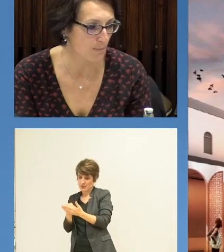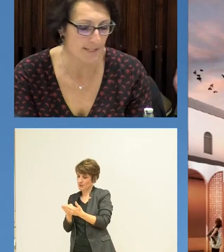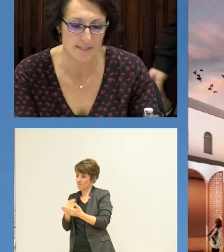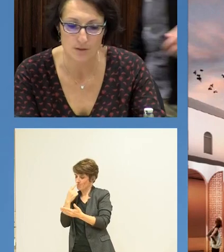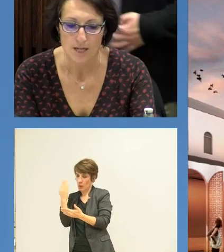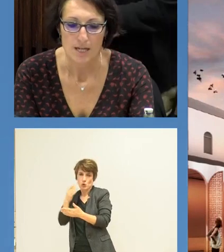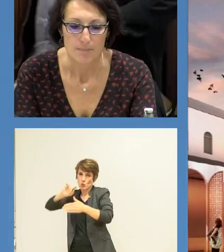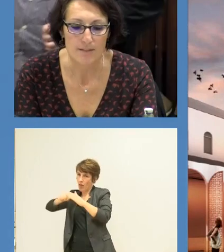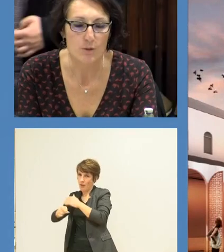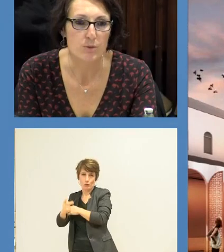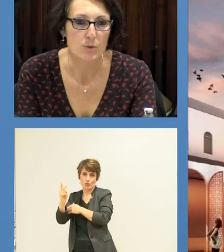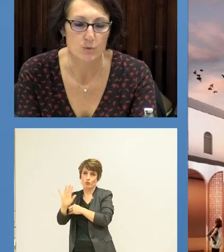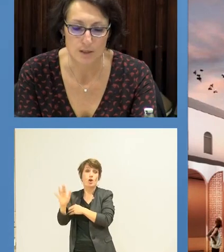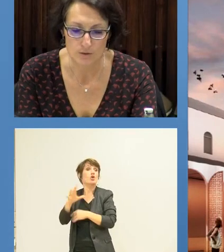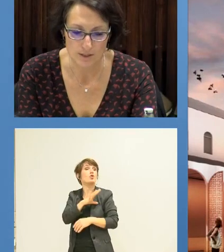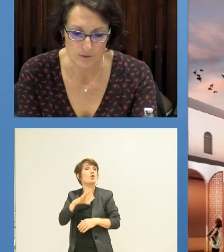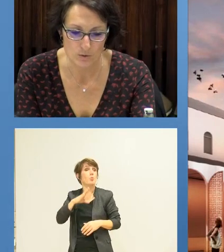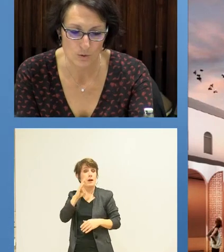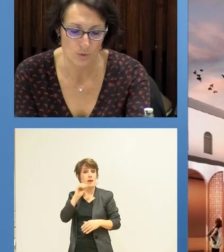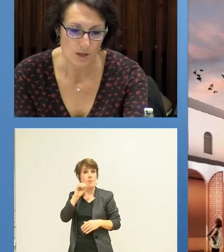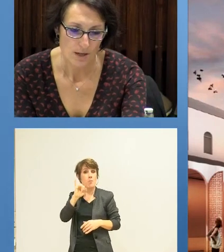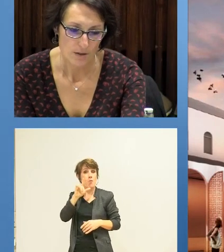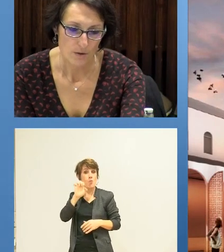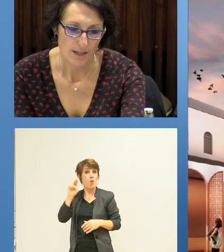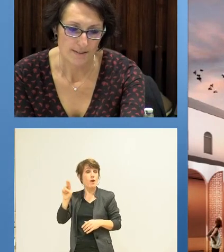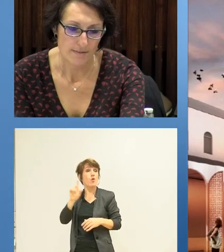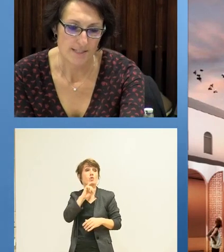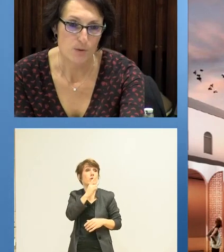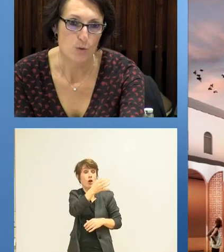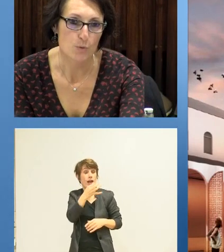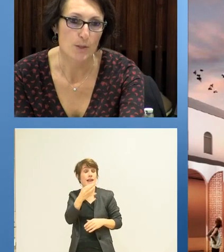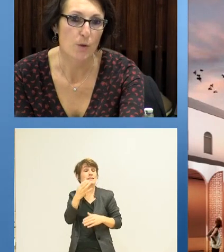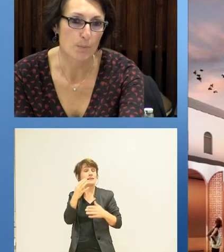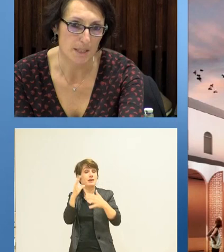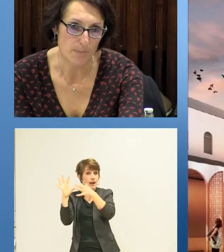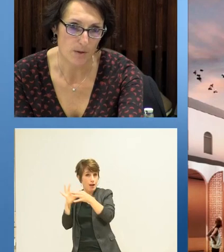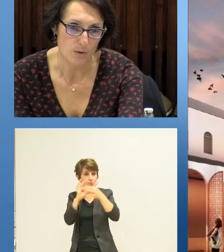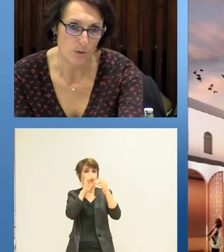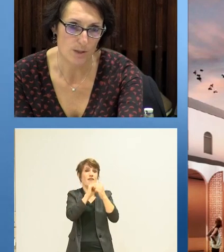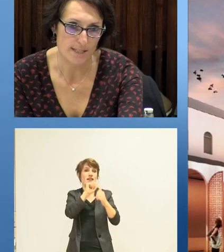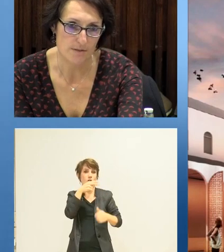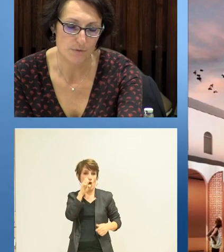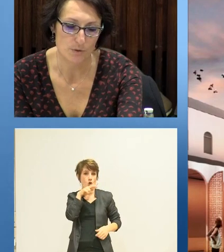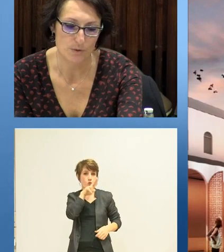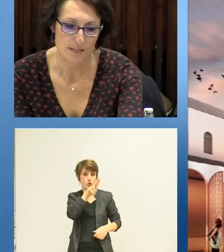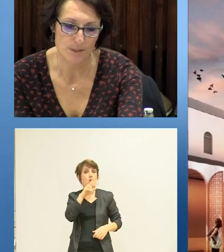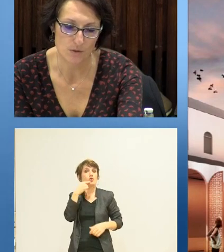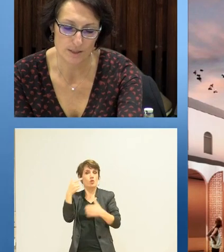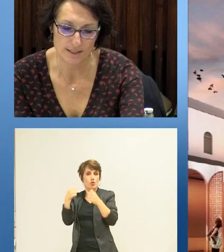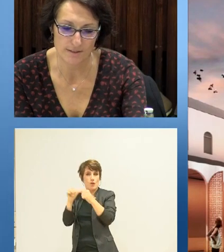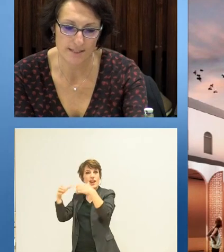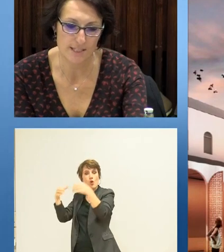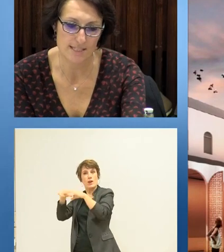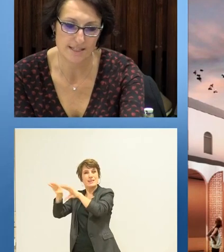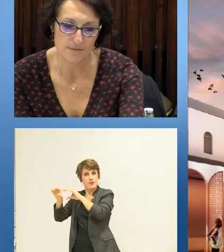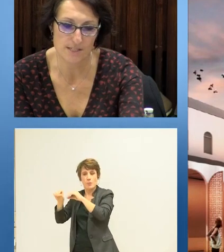aujourd'hui comme l'a dit maryvonne boileau tout à l'heure dans le cadre de l'anru un travail qui est aujourd'hui repris par le collectif d'habitants